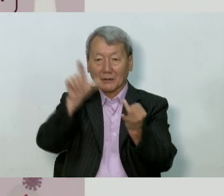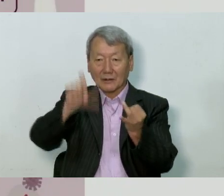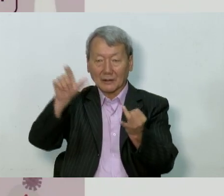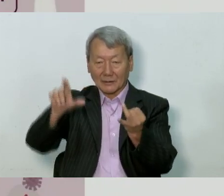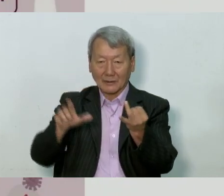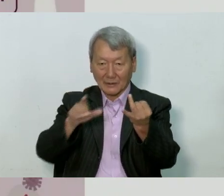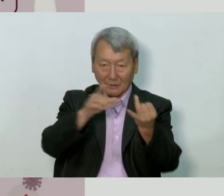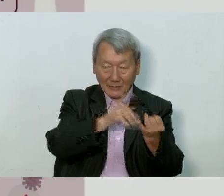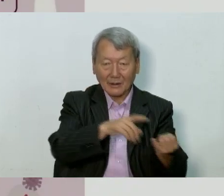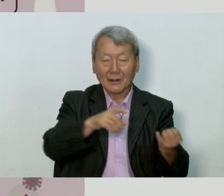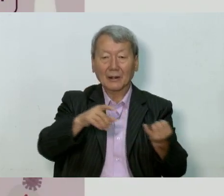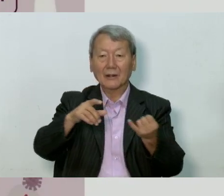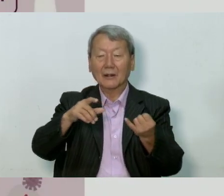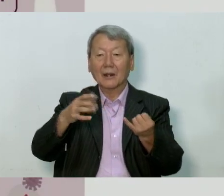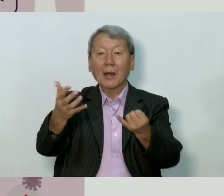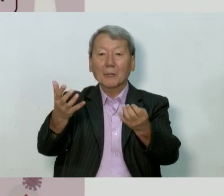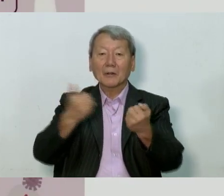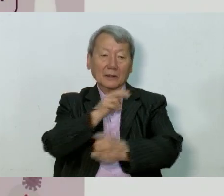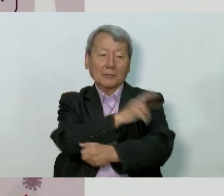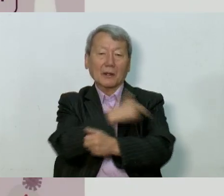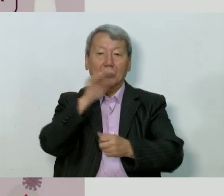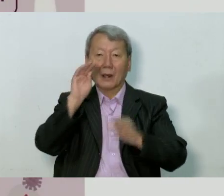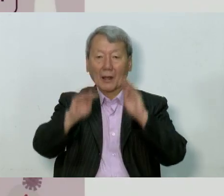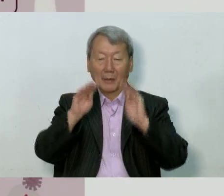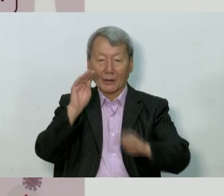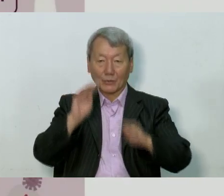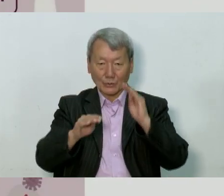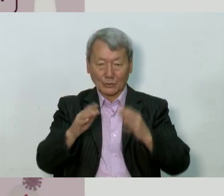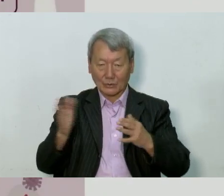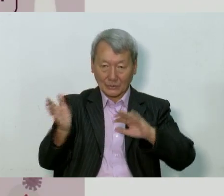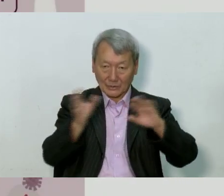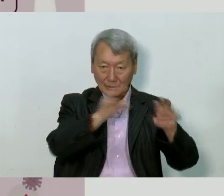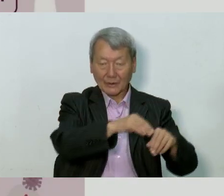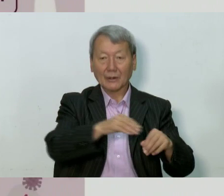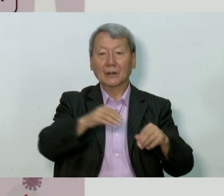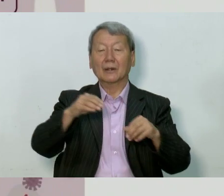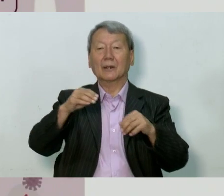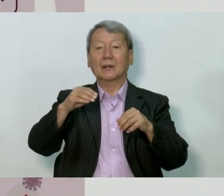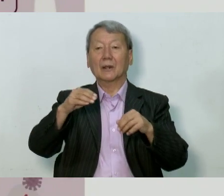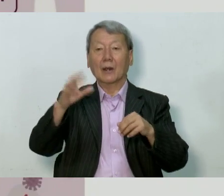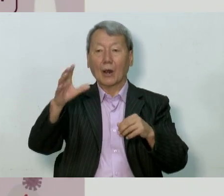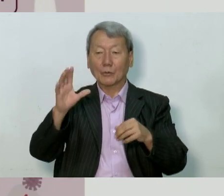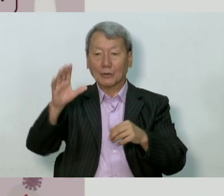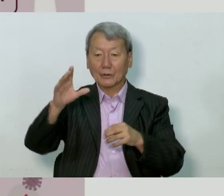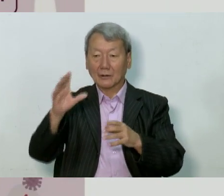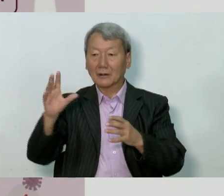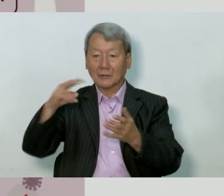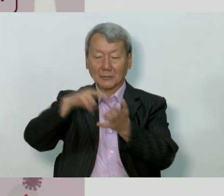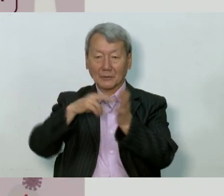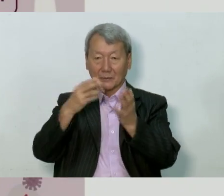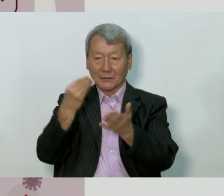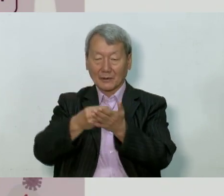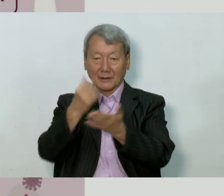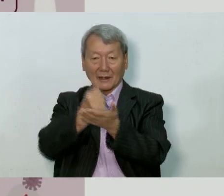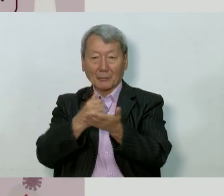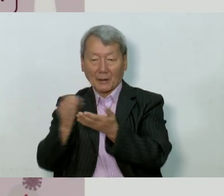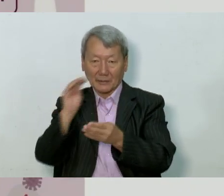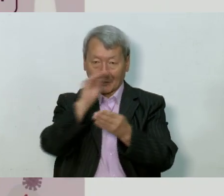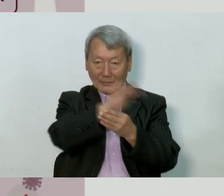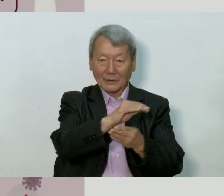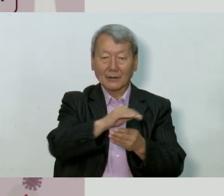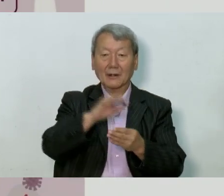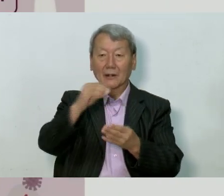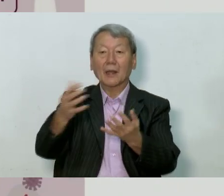помощи населению, приобретение медицинских товаров и услуг, пополнению стратегических запасов